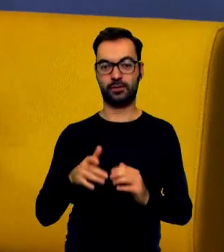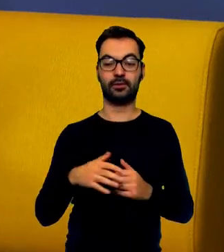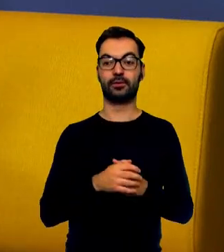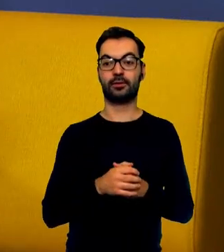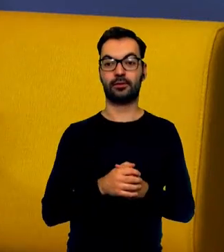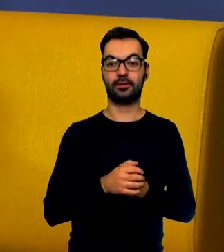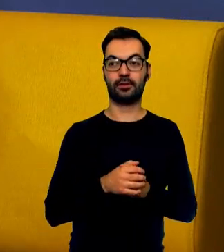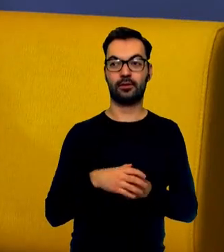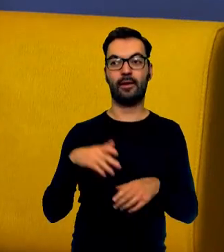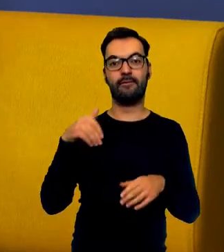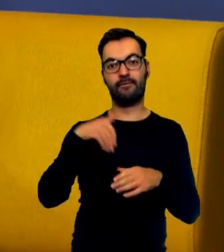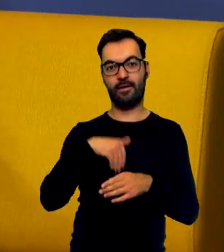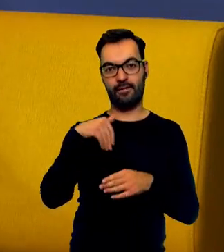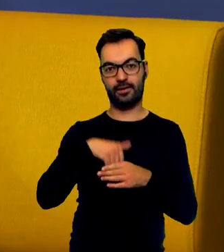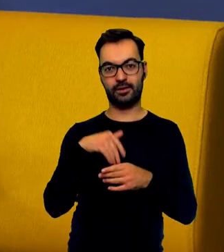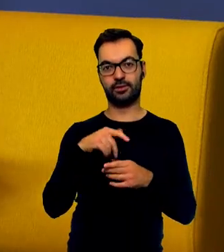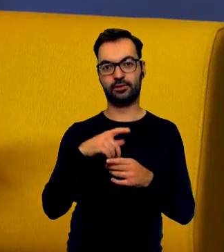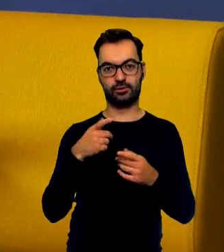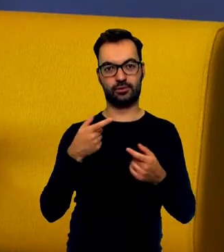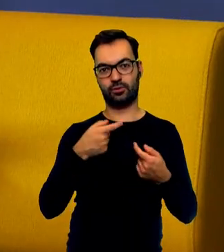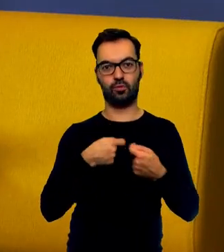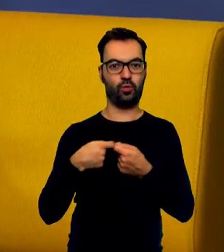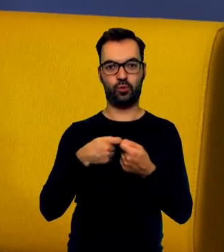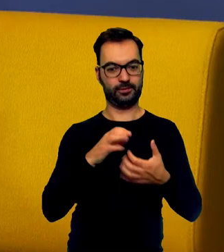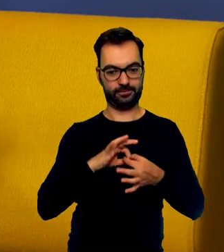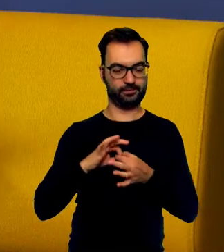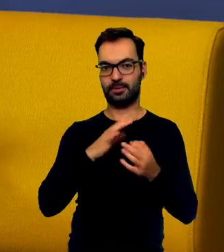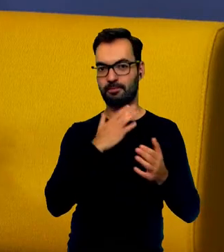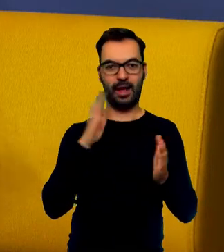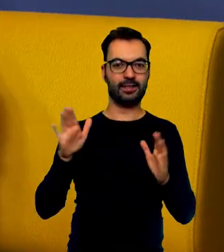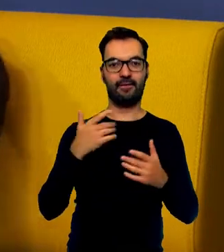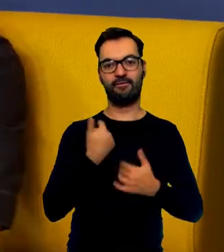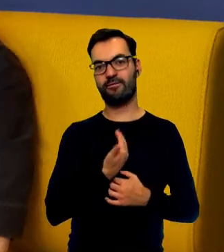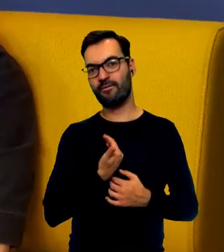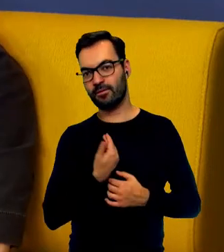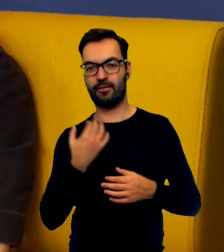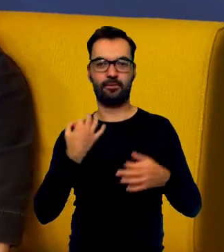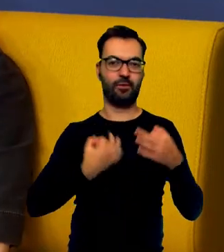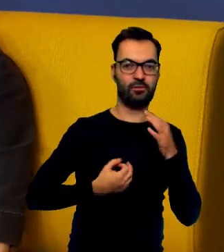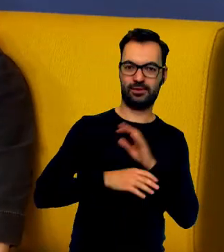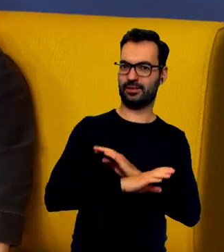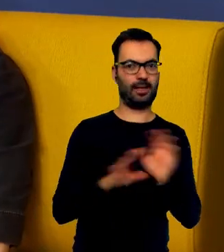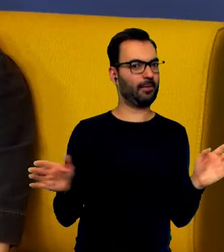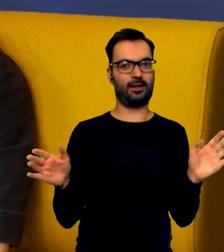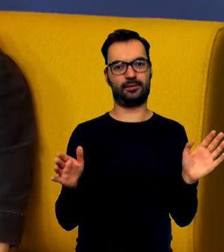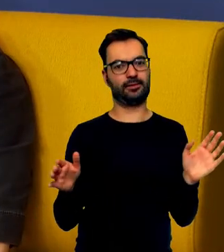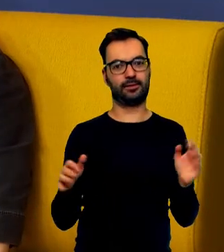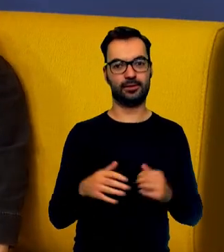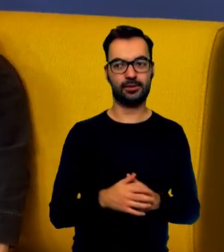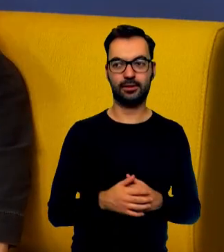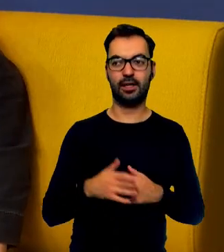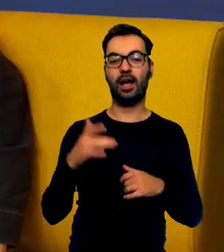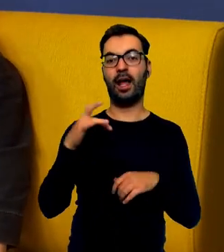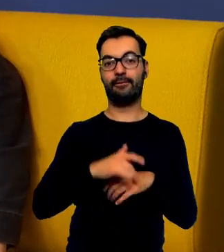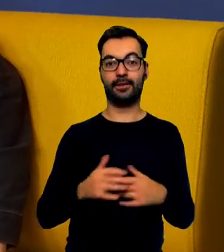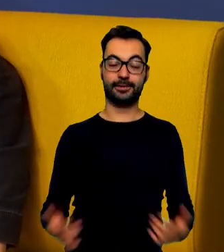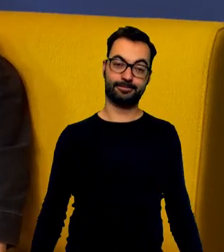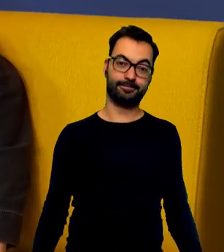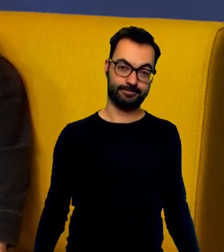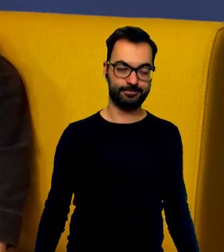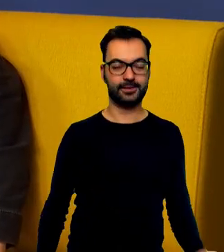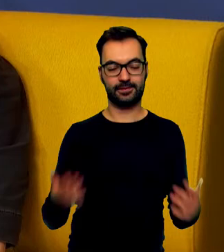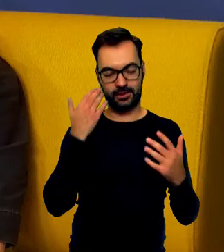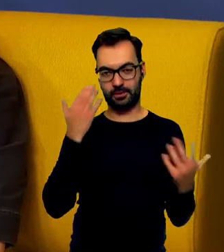i bardzo, bardzo wewnętrznie spójne, bez żadnych ambiwalencji, bez żadnych podwójności. No a jak się to skończyło,